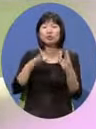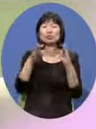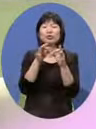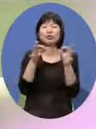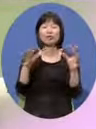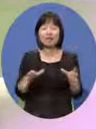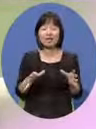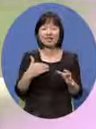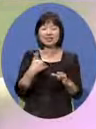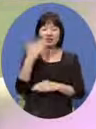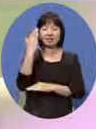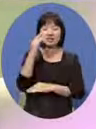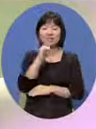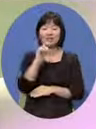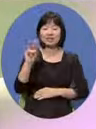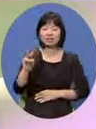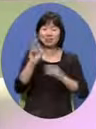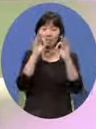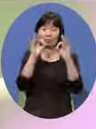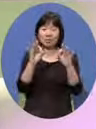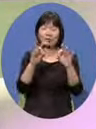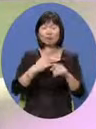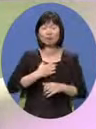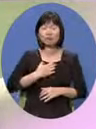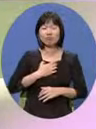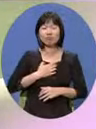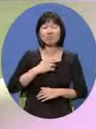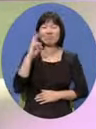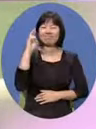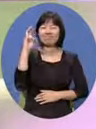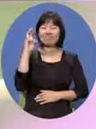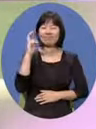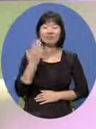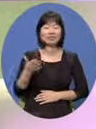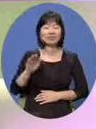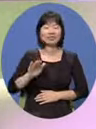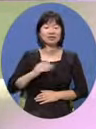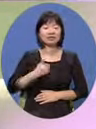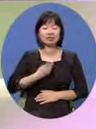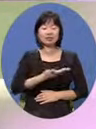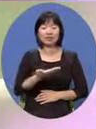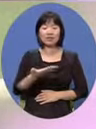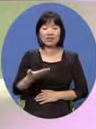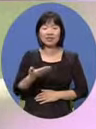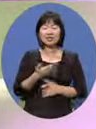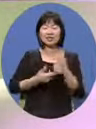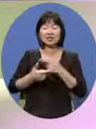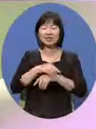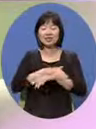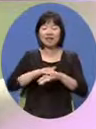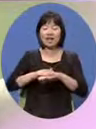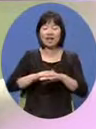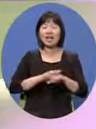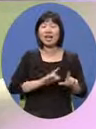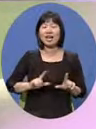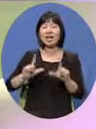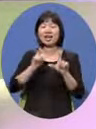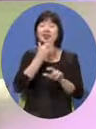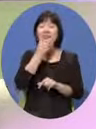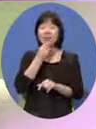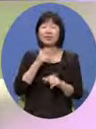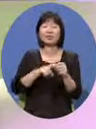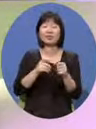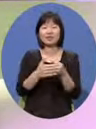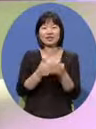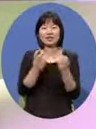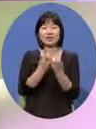이야기 TV로 보시면서 마음 졸이셨을 것 같아요. 그런데 저희 더 잘 살고 행복하게 살려고